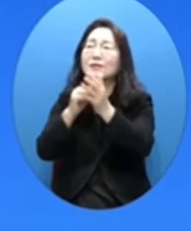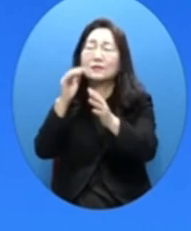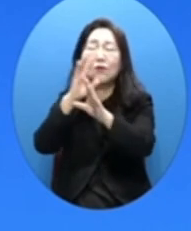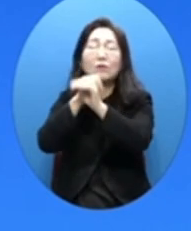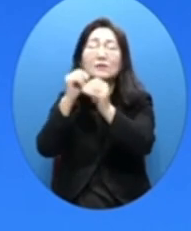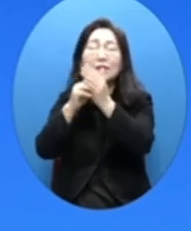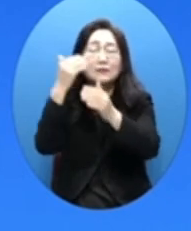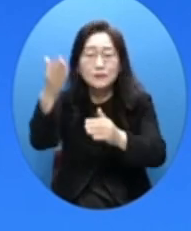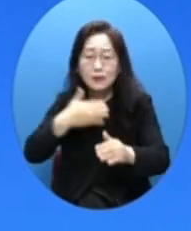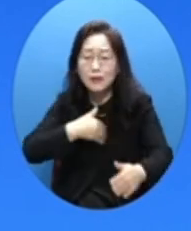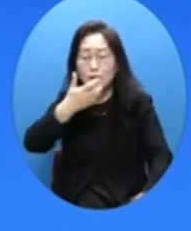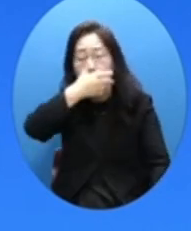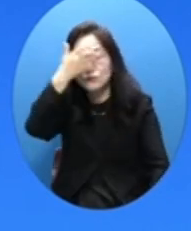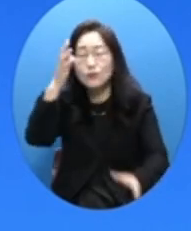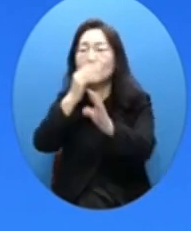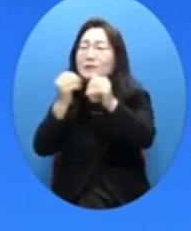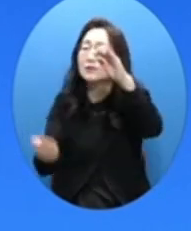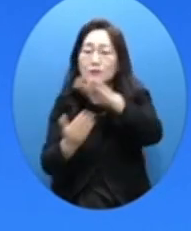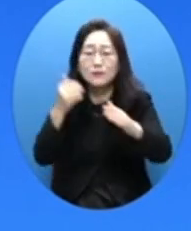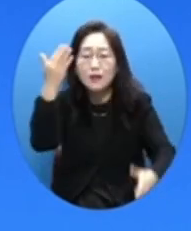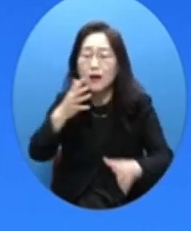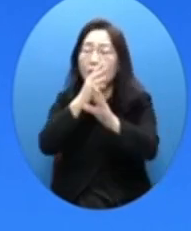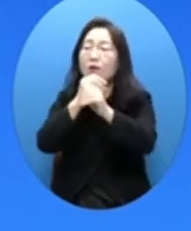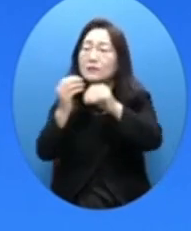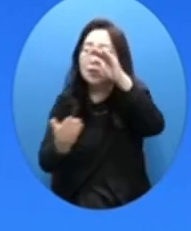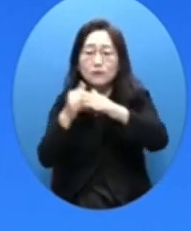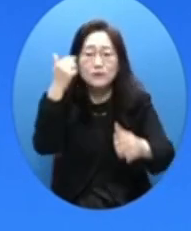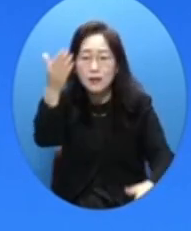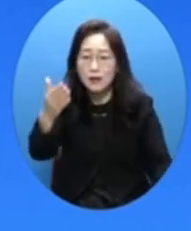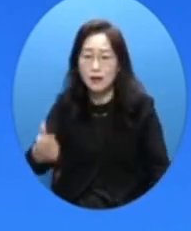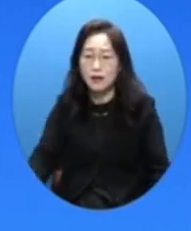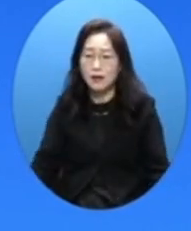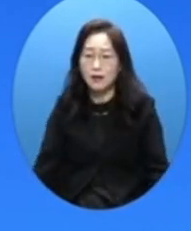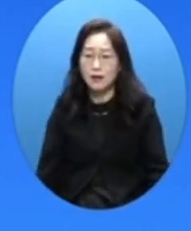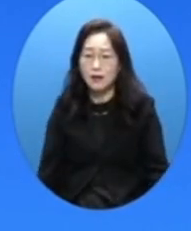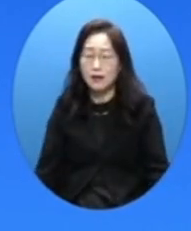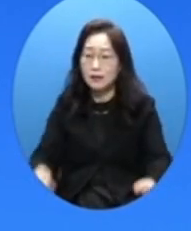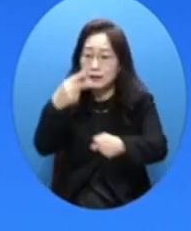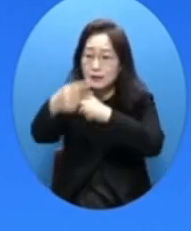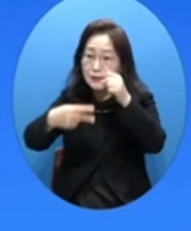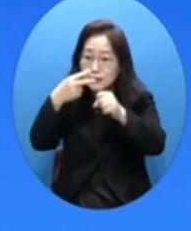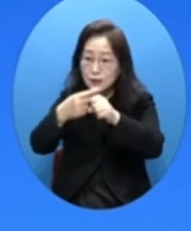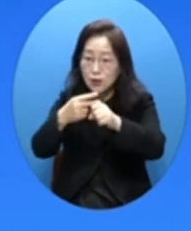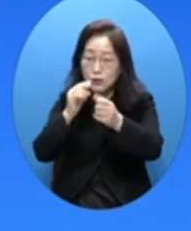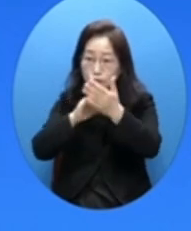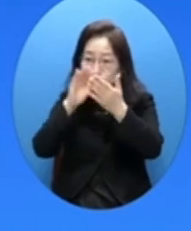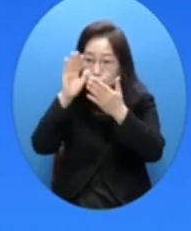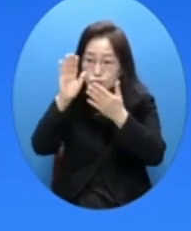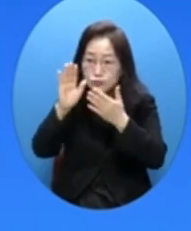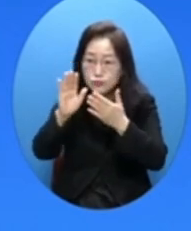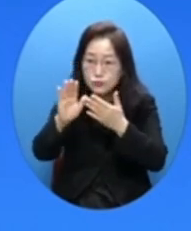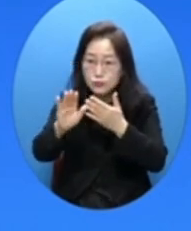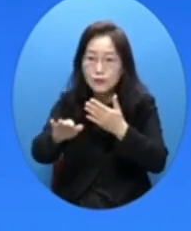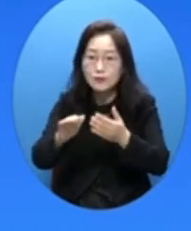언제까지입니까 나의 꿈은 언제 이루어질 것입니까 언제로 질 것입니까 그런데 2년이 지나고 나서